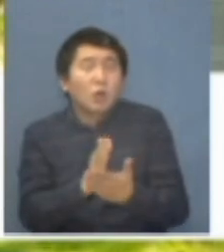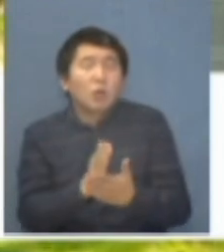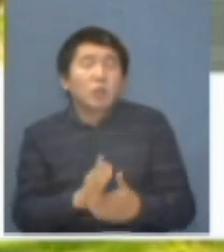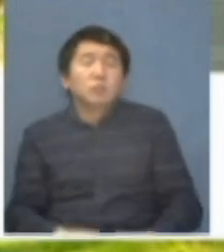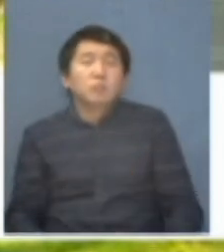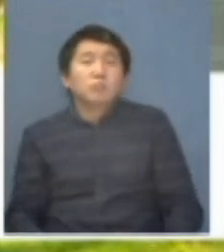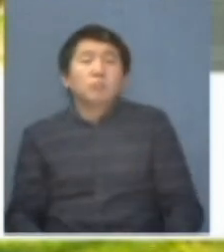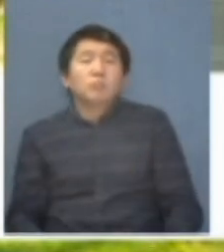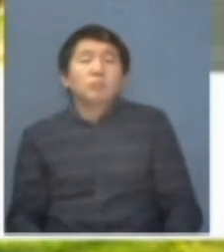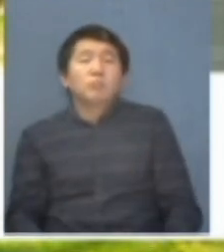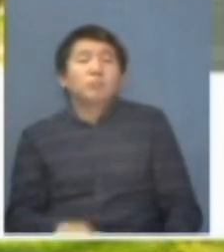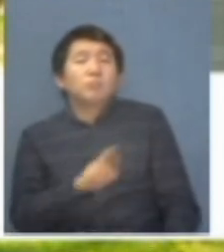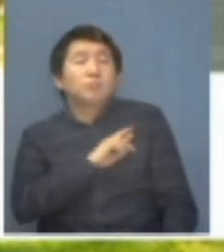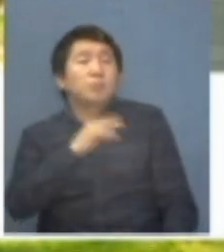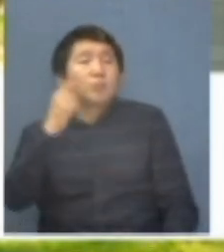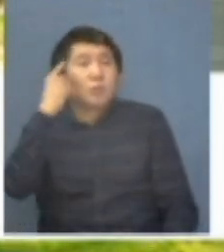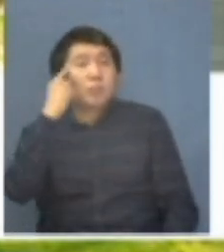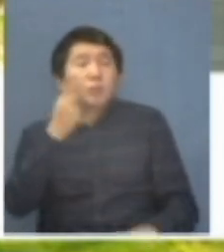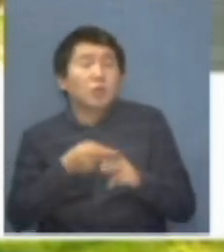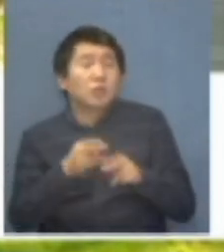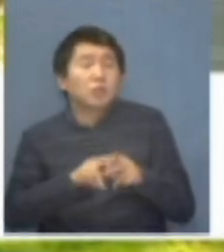похвастаться этим. Я думаю, что это наша